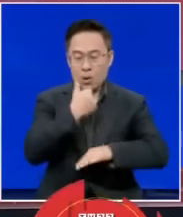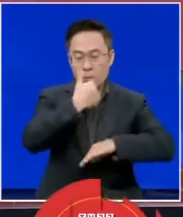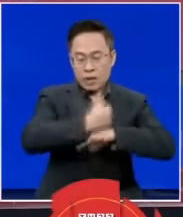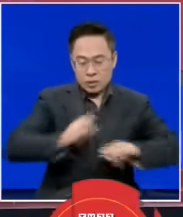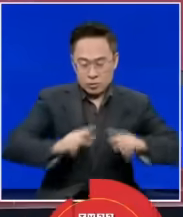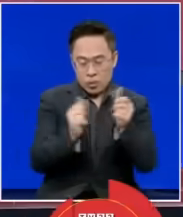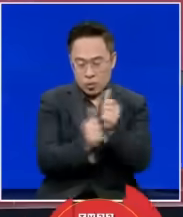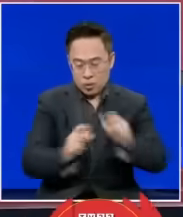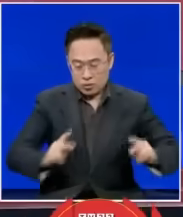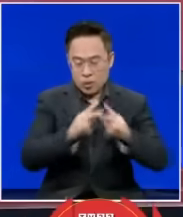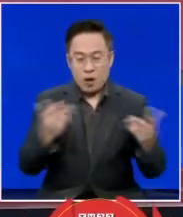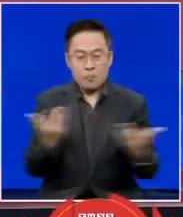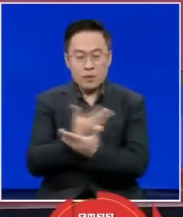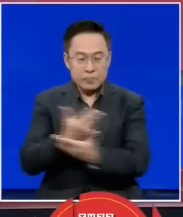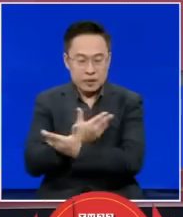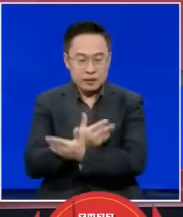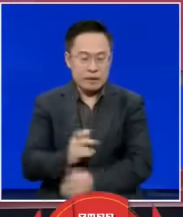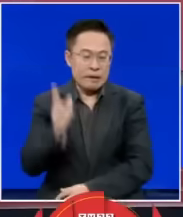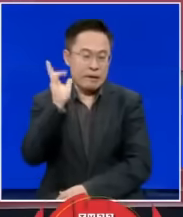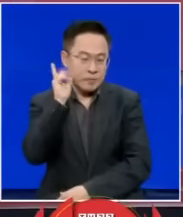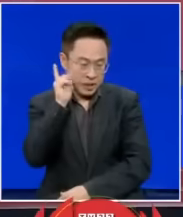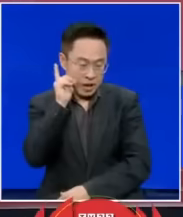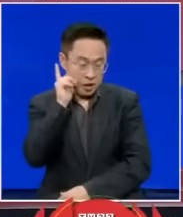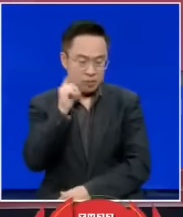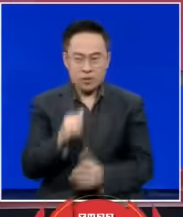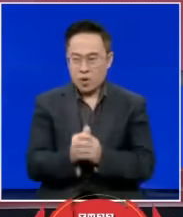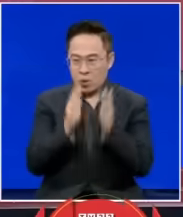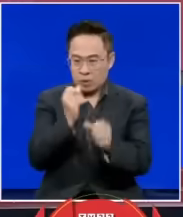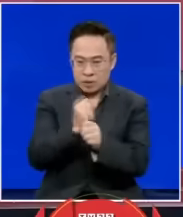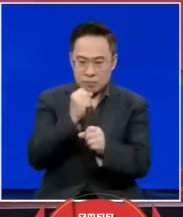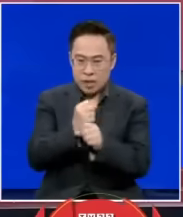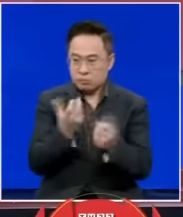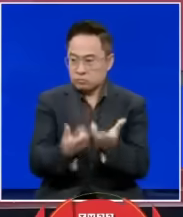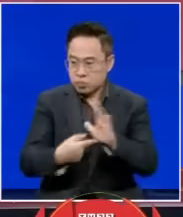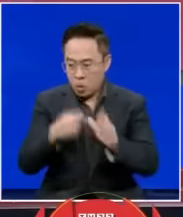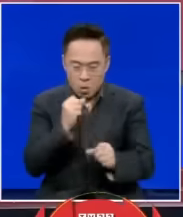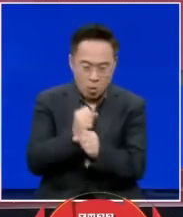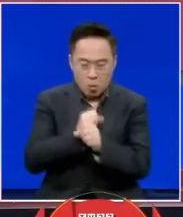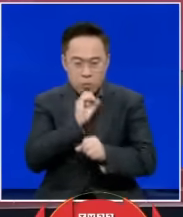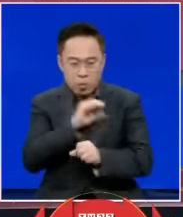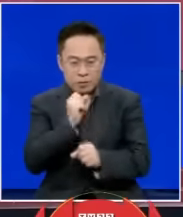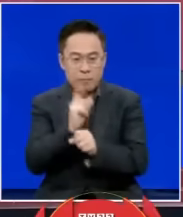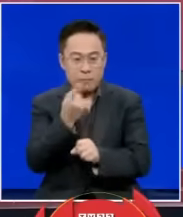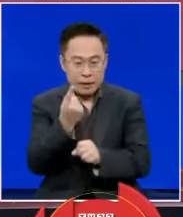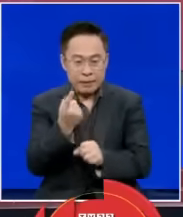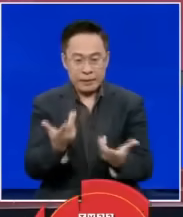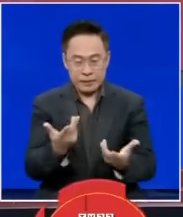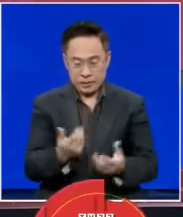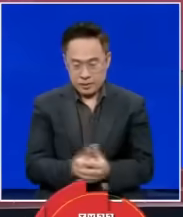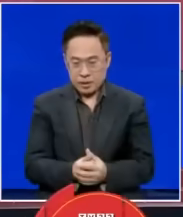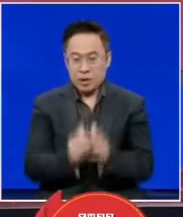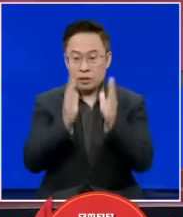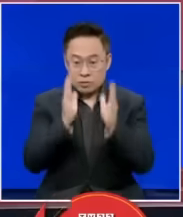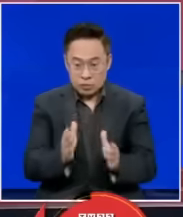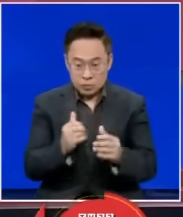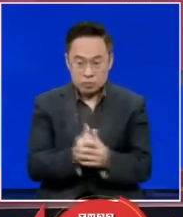บบผิดหูผิดตาหลายคน ซึ่งท่านควรจะทำตั้งแต่7เดือนที่แล้ว ใช่ และหลายท่านออกมาผลงาน7เดือนออกมาทีนี้ถ้าเกิดจะไปย้ายเขาปุ๊บต่อให้จะมีคนไปล